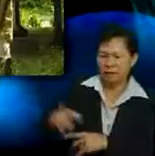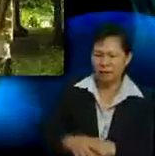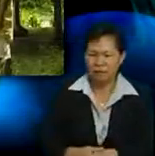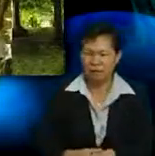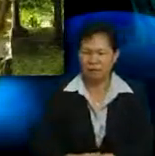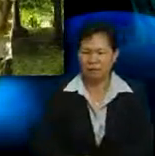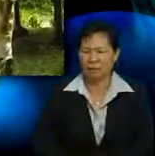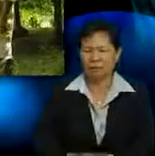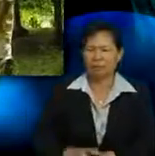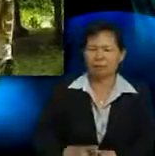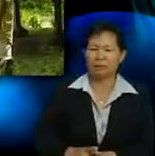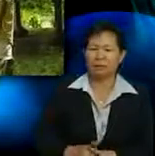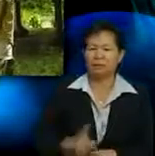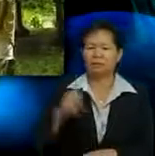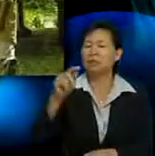Dama.